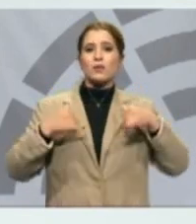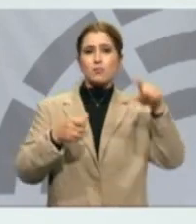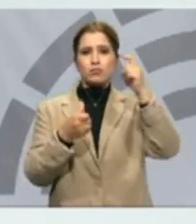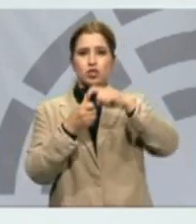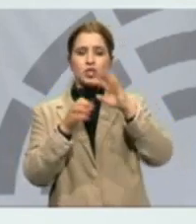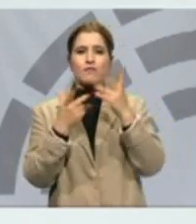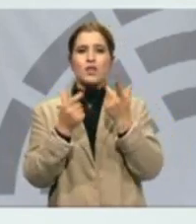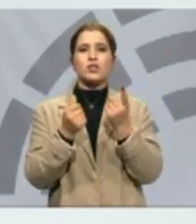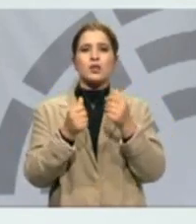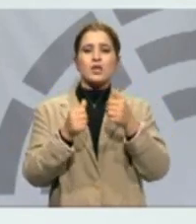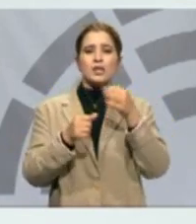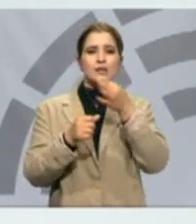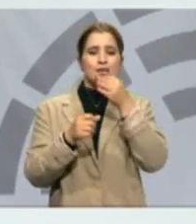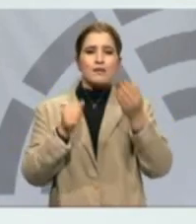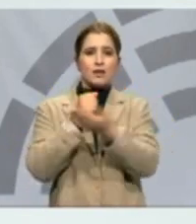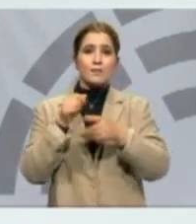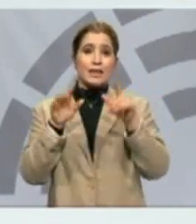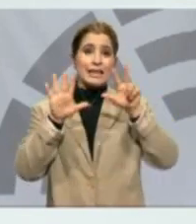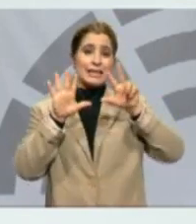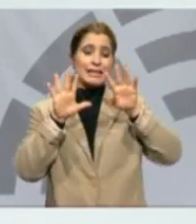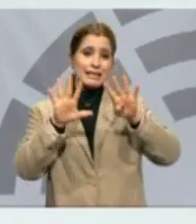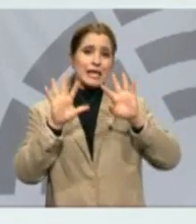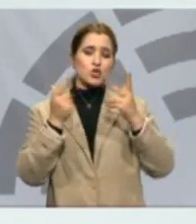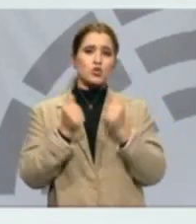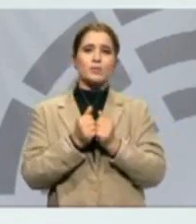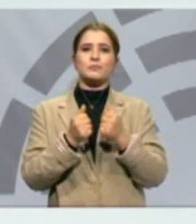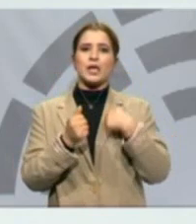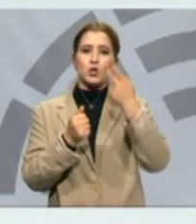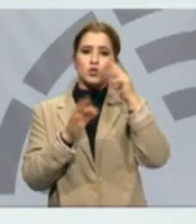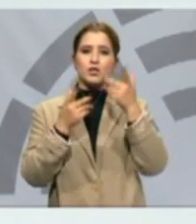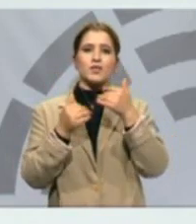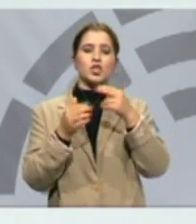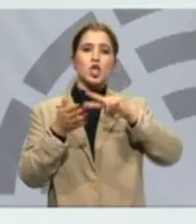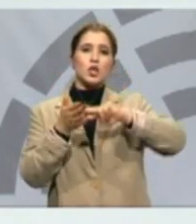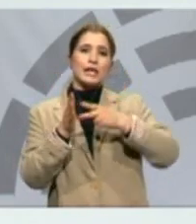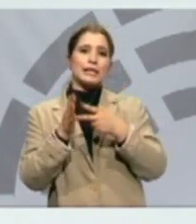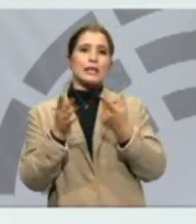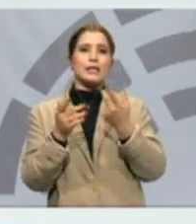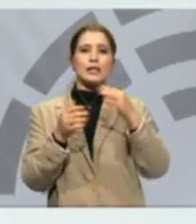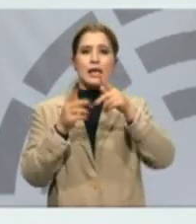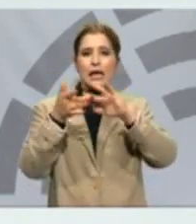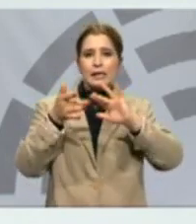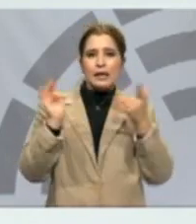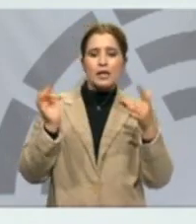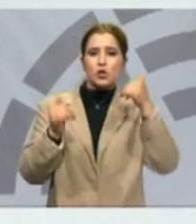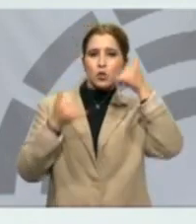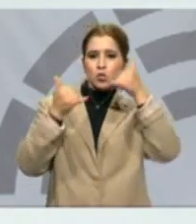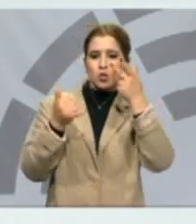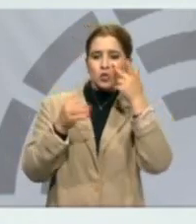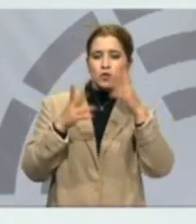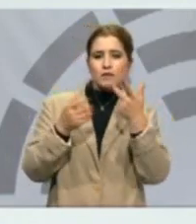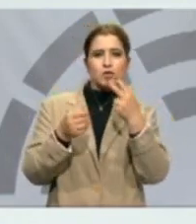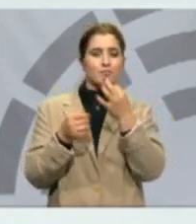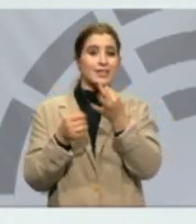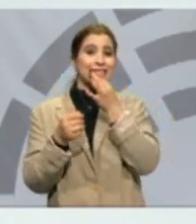الدوليه هي الكوبرا للتكنولوجيا وتحول الرقميش نعمله على تقنين عمليه الدفع ونحاولوا ندخلوا